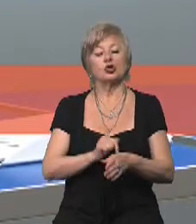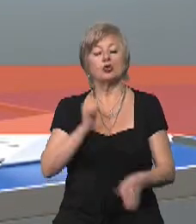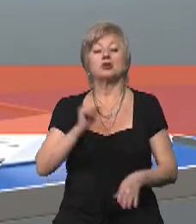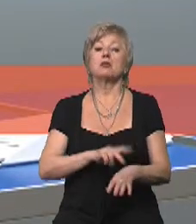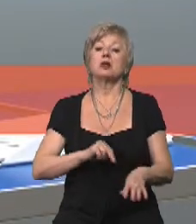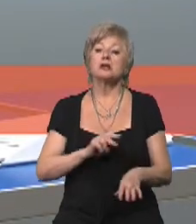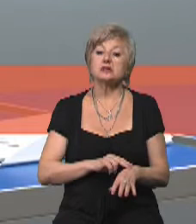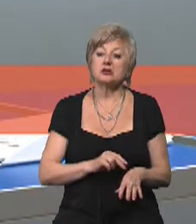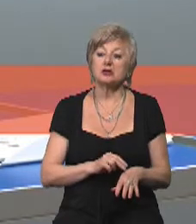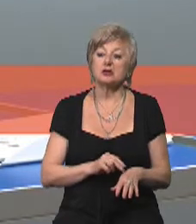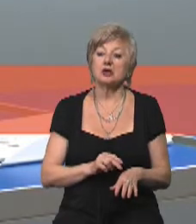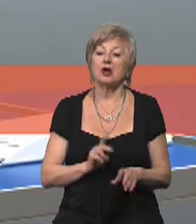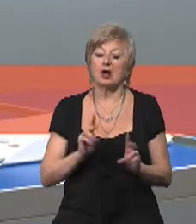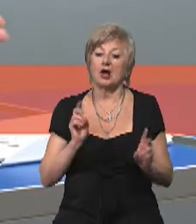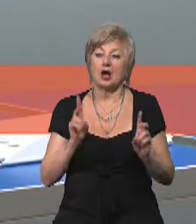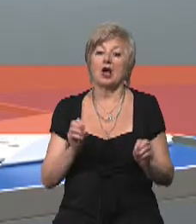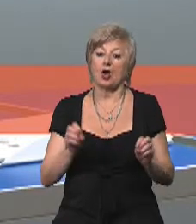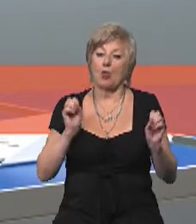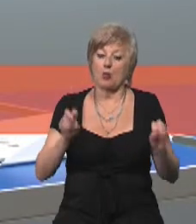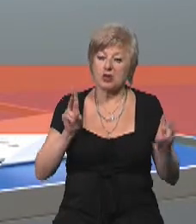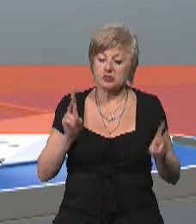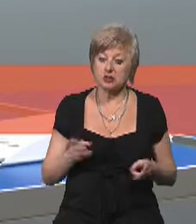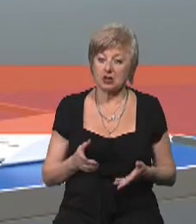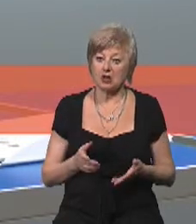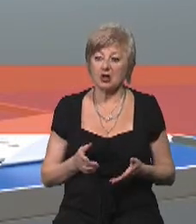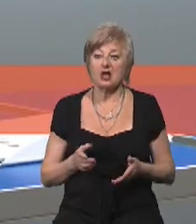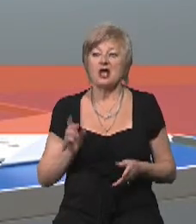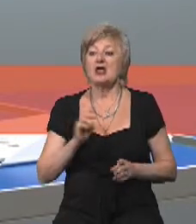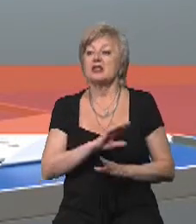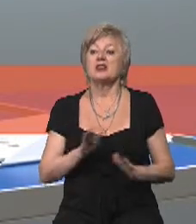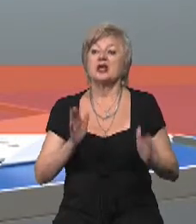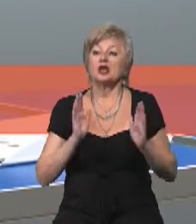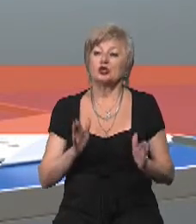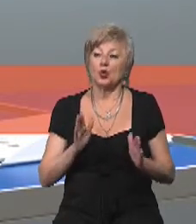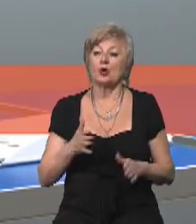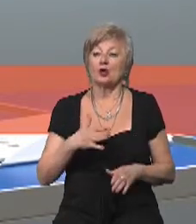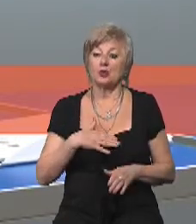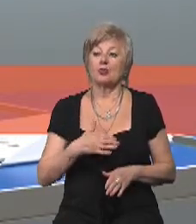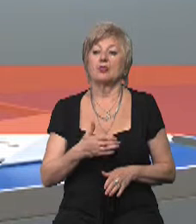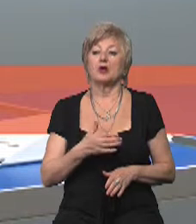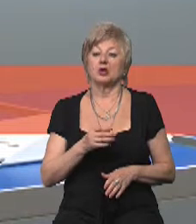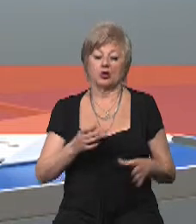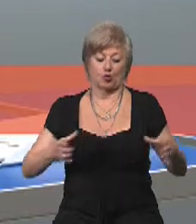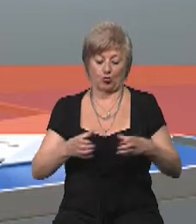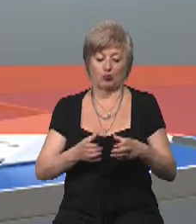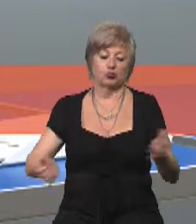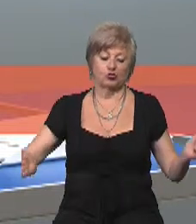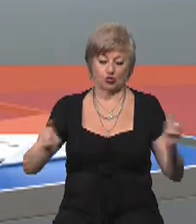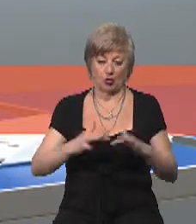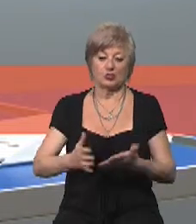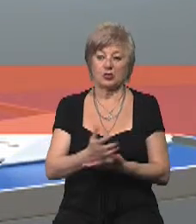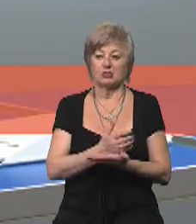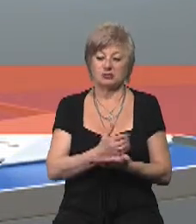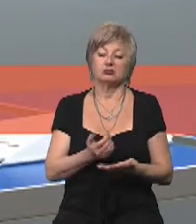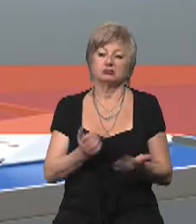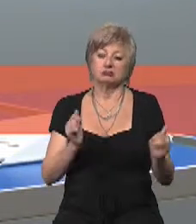правоохоронні органи, як небезпечні. До речі, хочу сказати, що не тільки ми збиралися робочу групу, в нас існує робоча група з